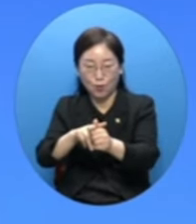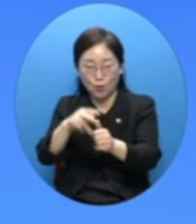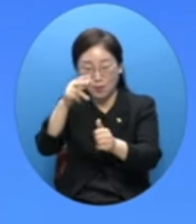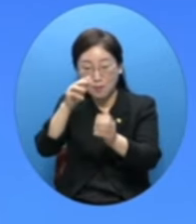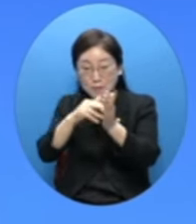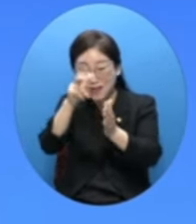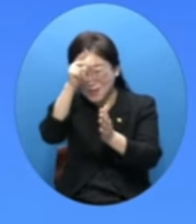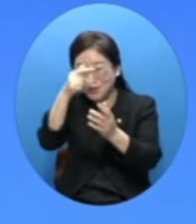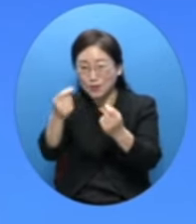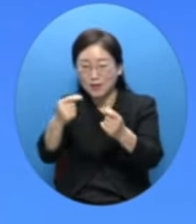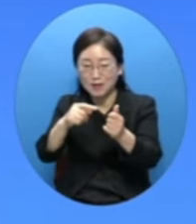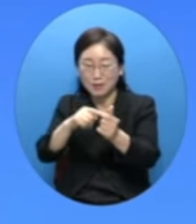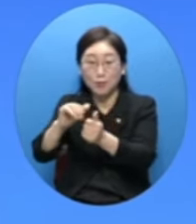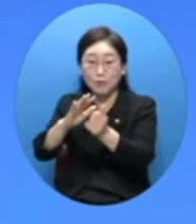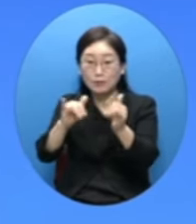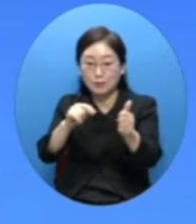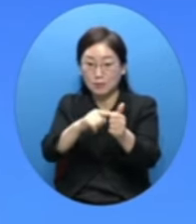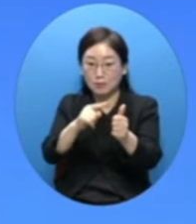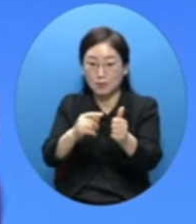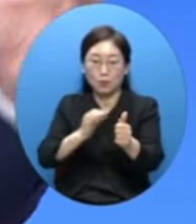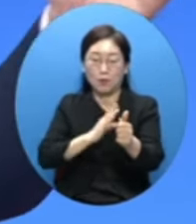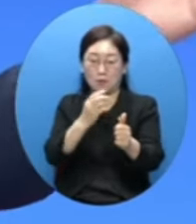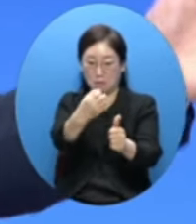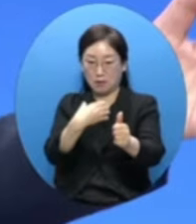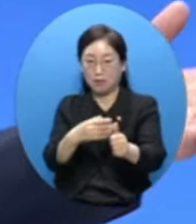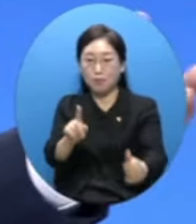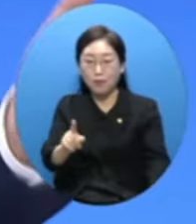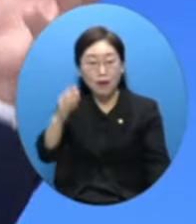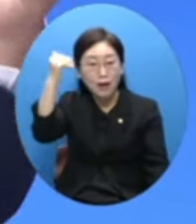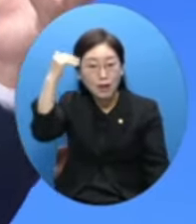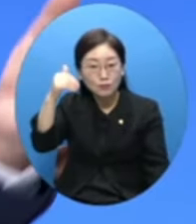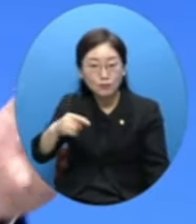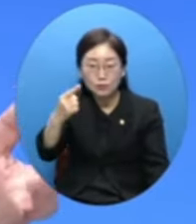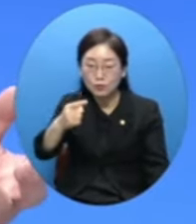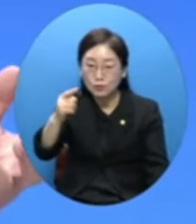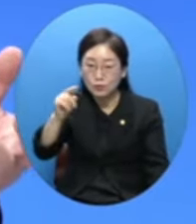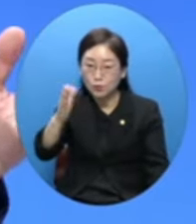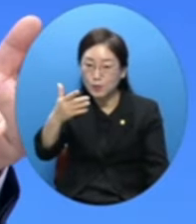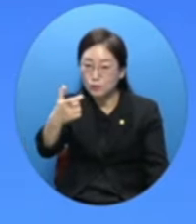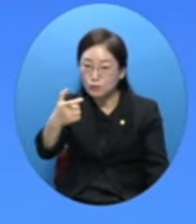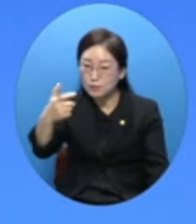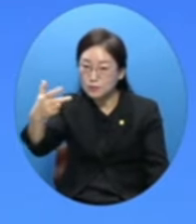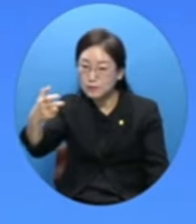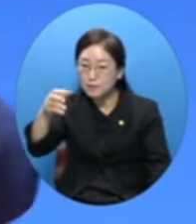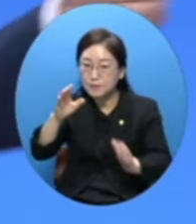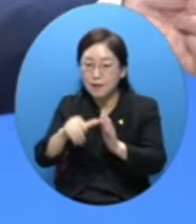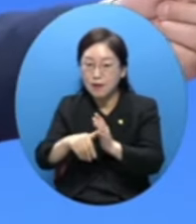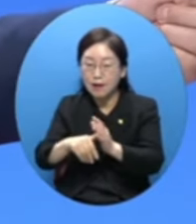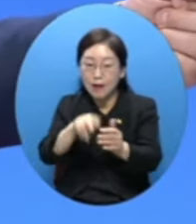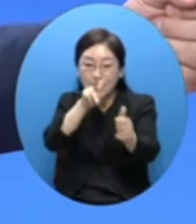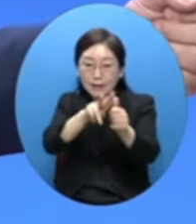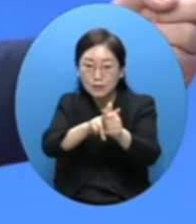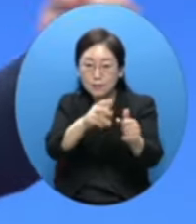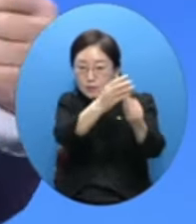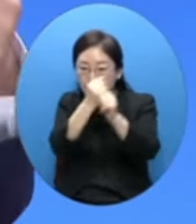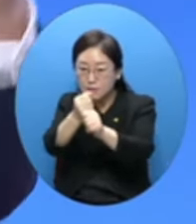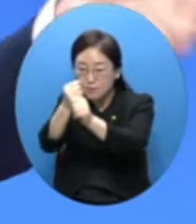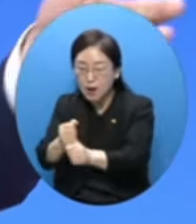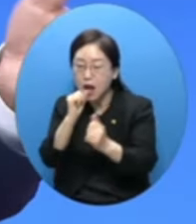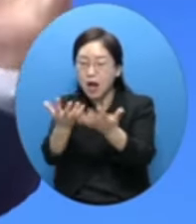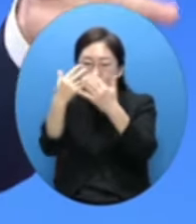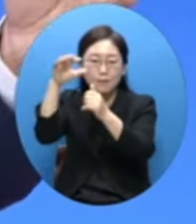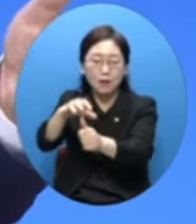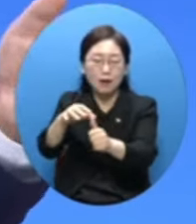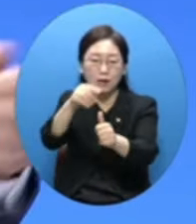그분에게 놀라운 얘기를 들었습니다 우리 한국이 60년대 70년대 간첩을 붙잡은 다 감옥에 갑니다